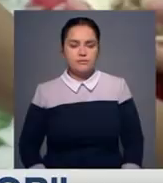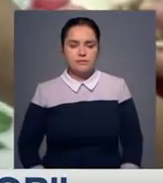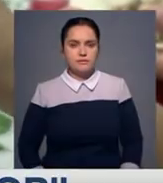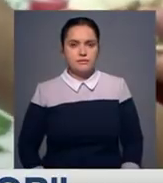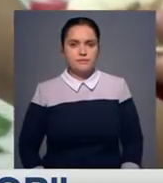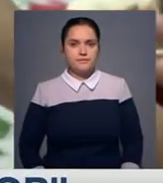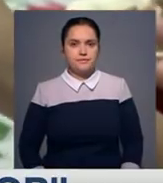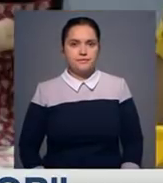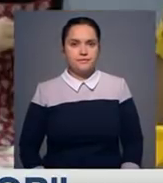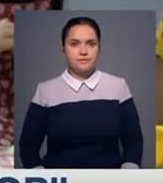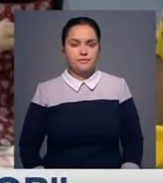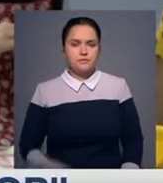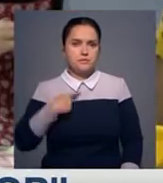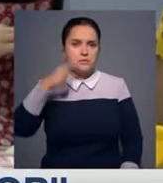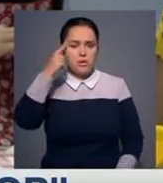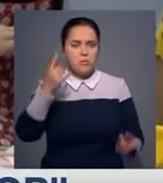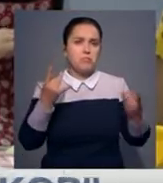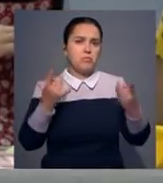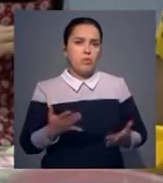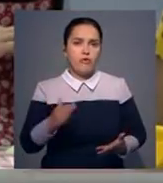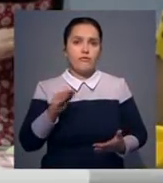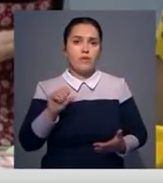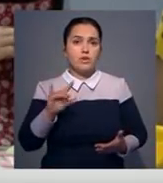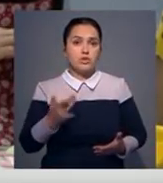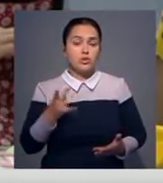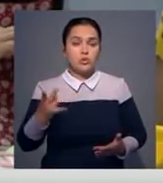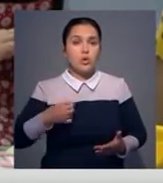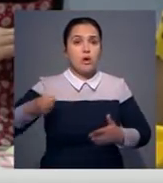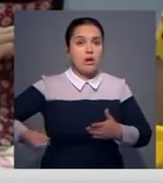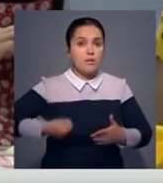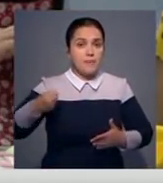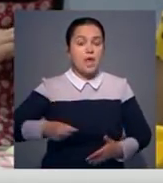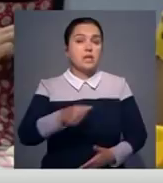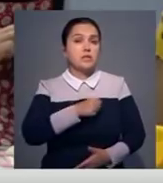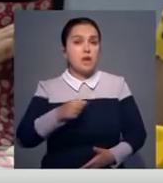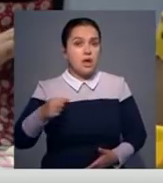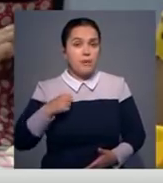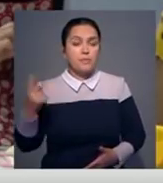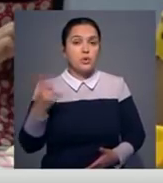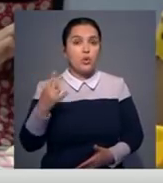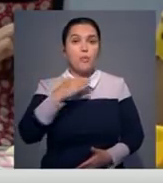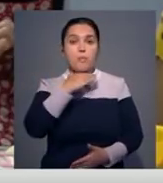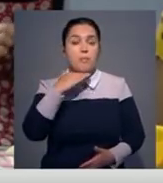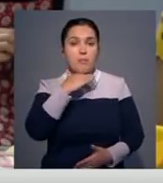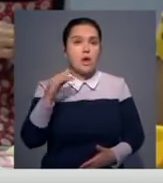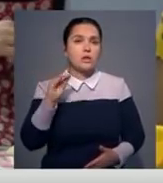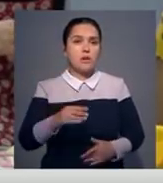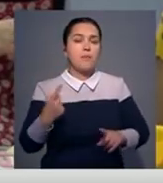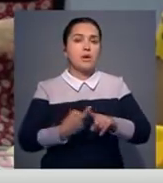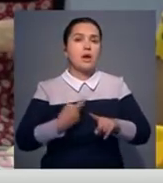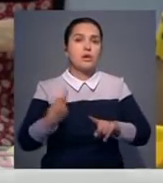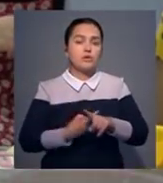думала, что можно из обычного фарша, но лучше, чтобы его перекручивать сами. Я не знала, что туда добавляется